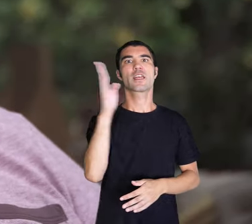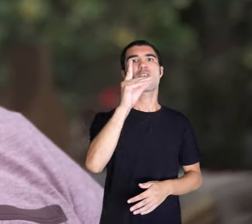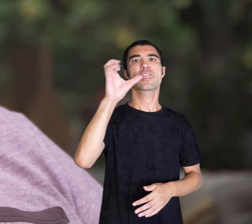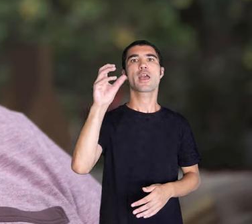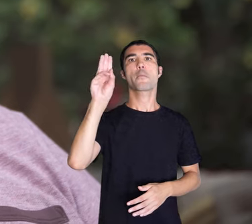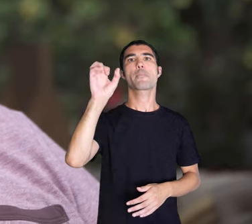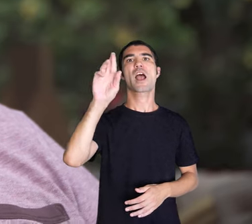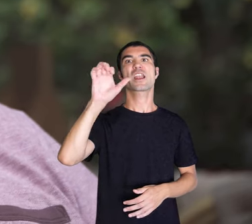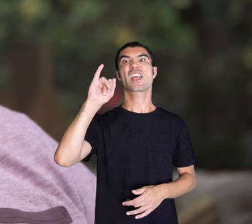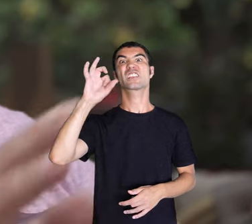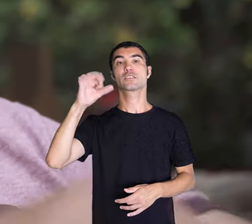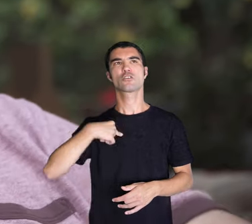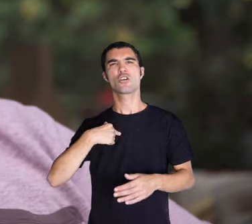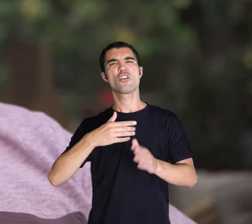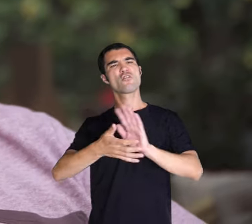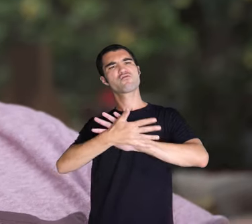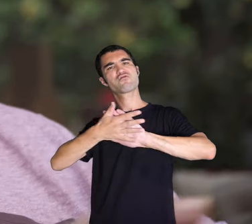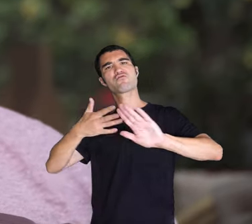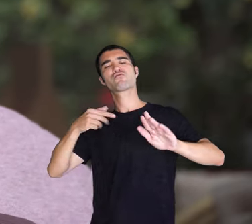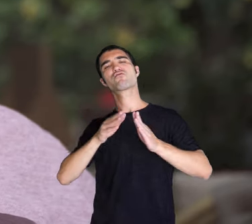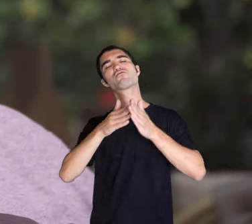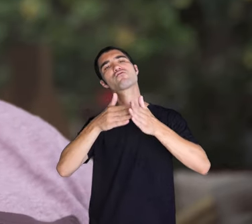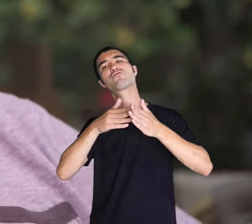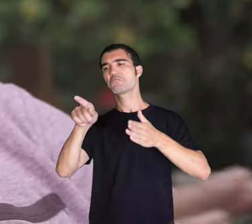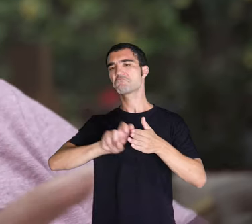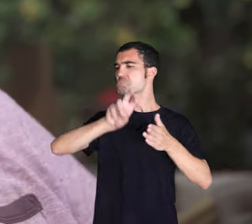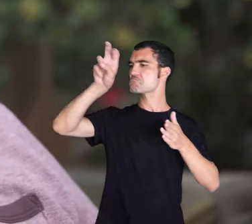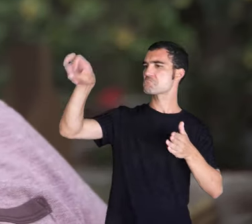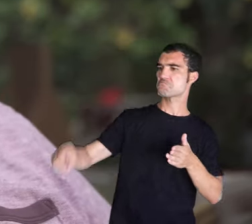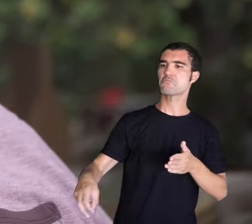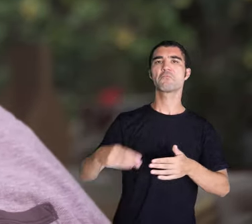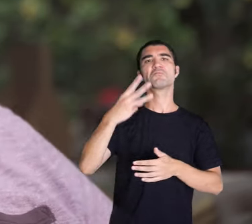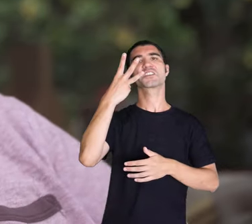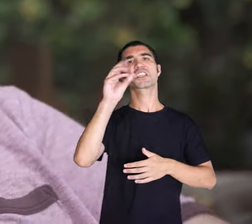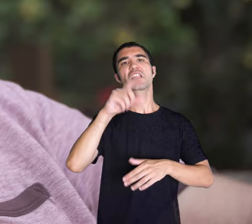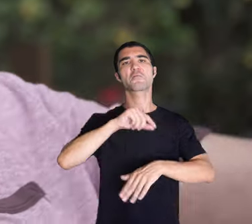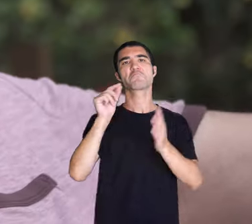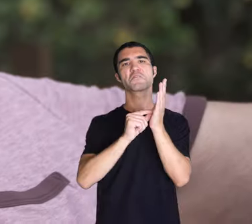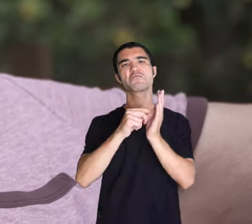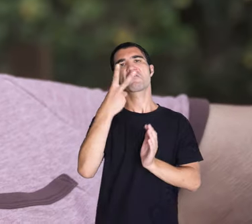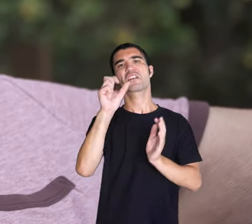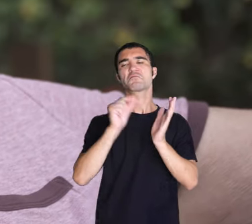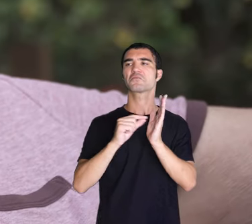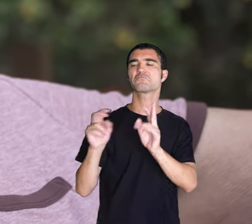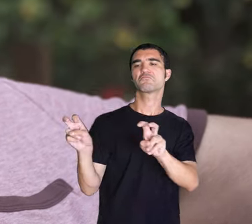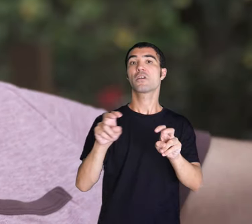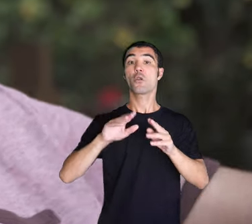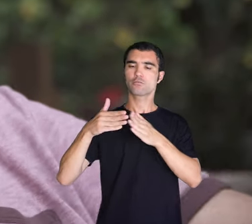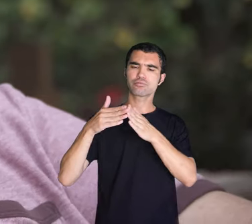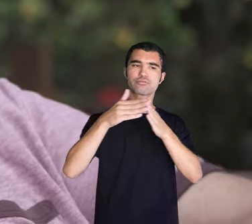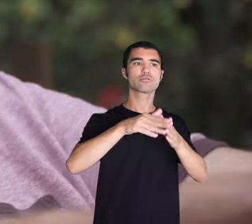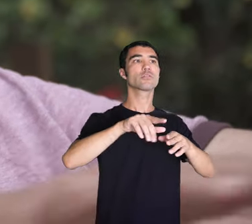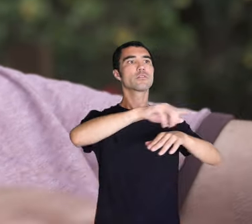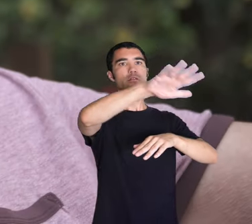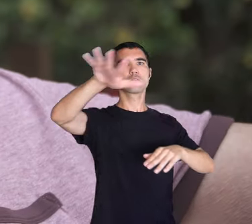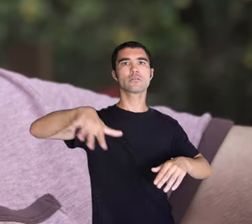dava en fondo, ell se tirava la mà, nedava, per mitja hora, 20 minuts, quan arribàvem a la calabra, tot ja